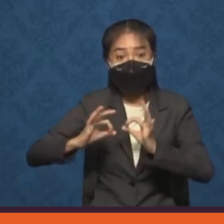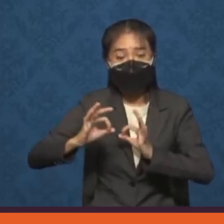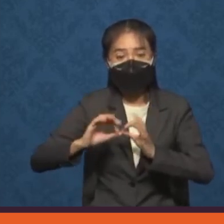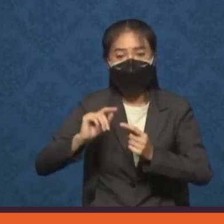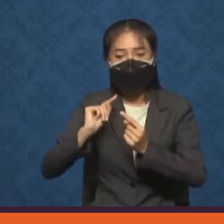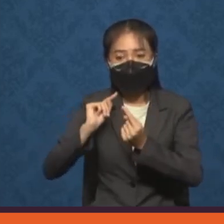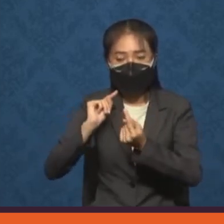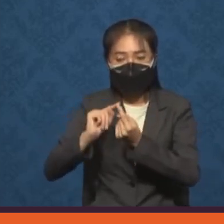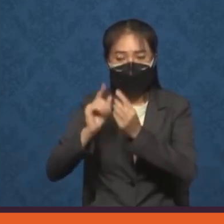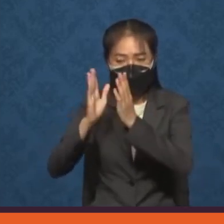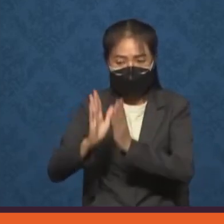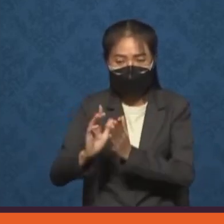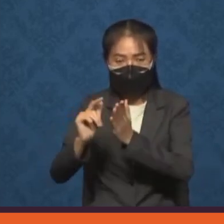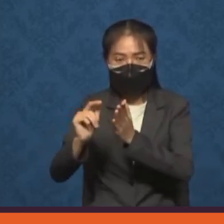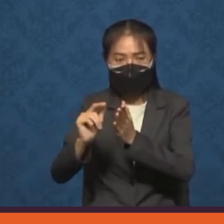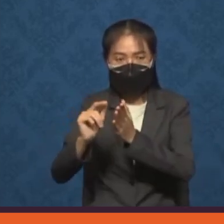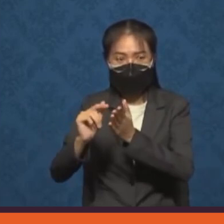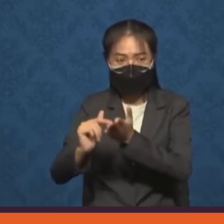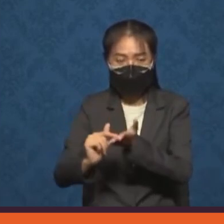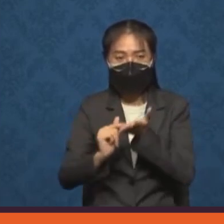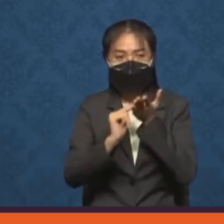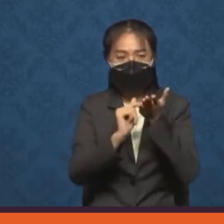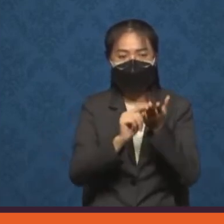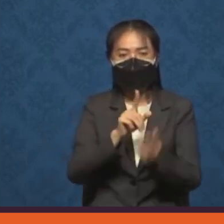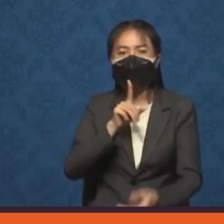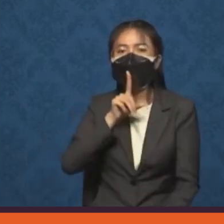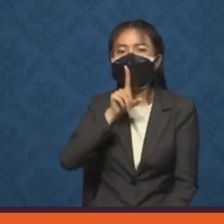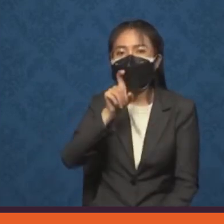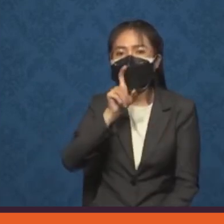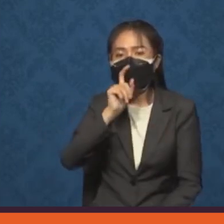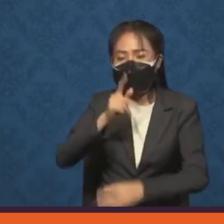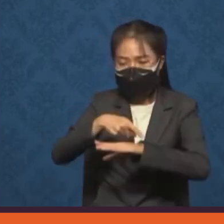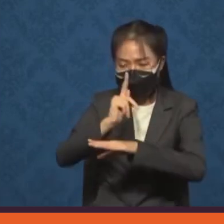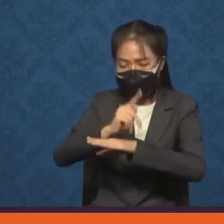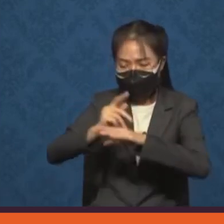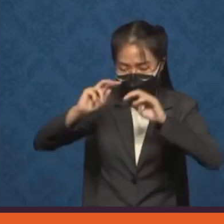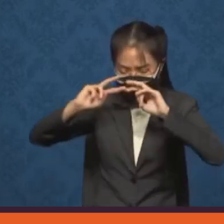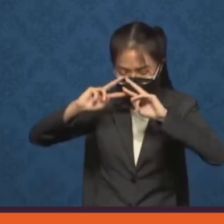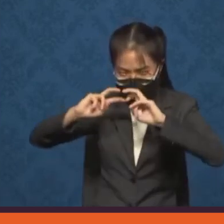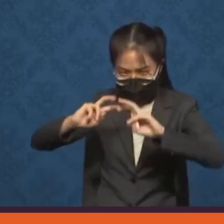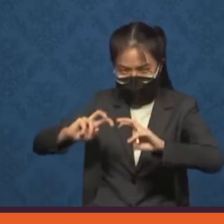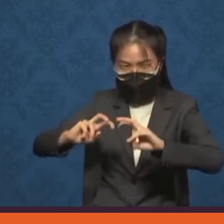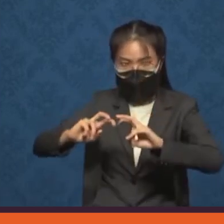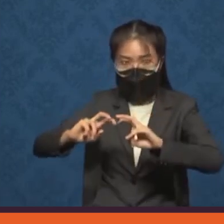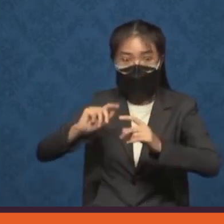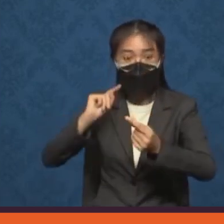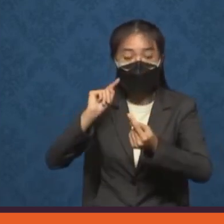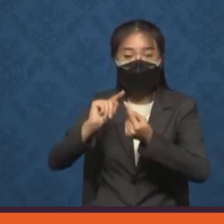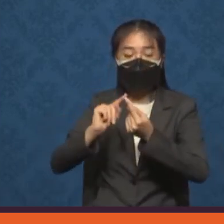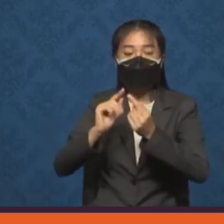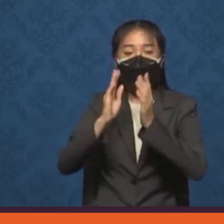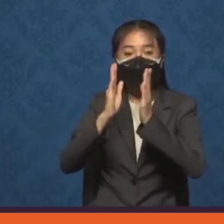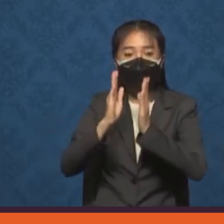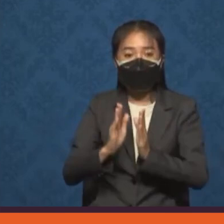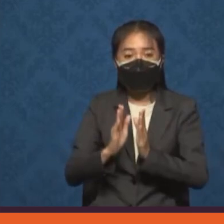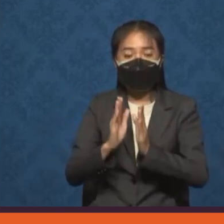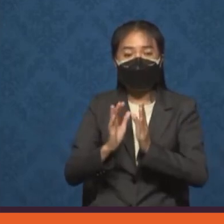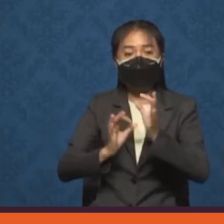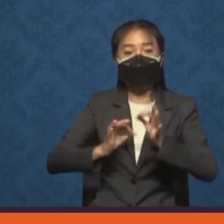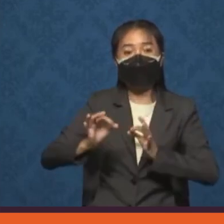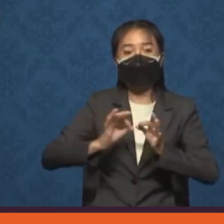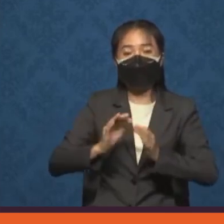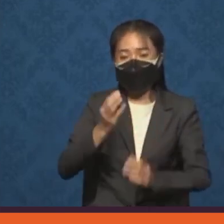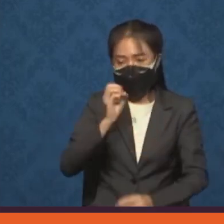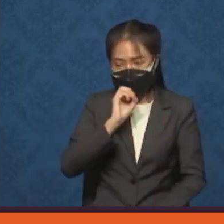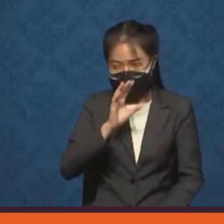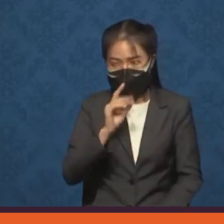านนั้นถามท่านประธานเพื่อวินิจฉัยนะครับว่าผู้อภิปรายเนี่ยอ้างว่าเป็นผู้ร่